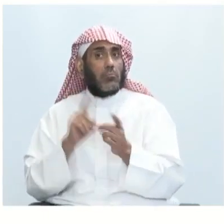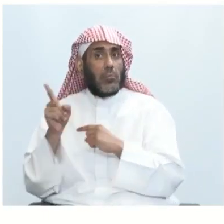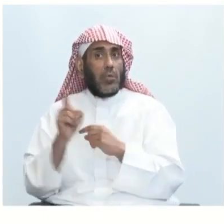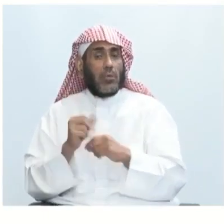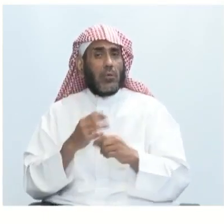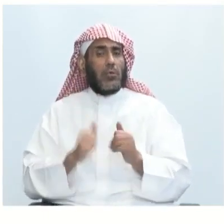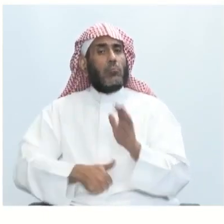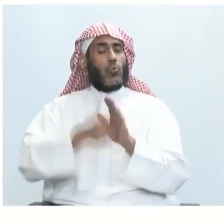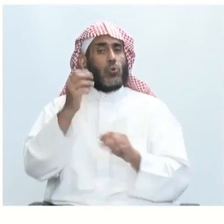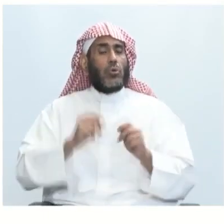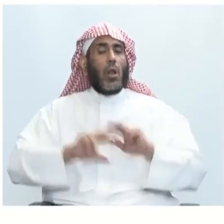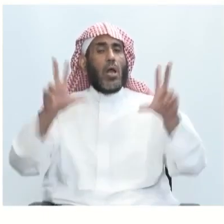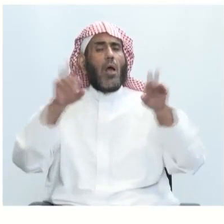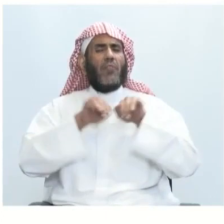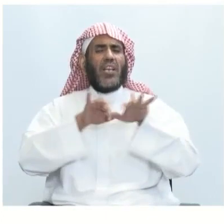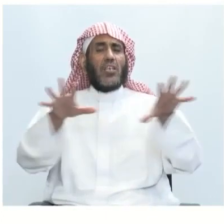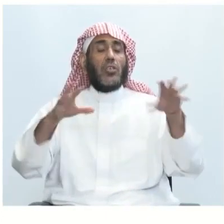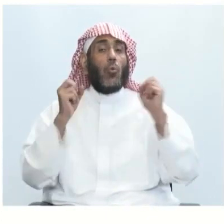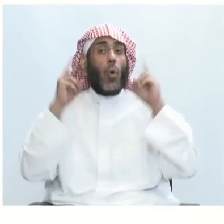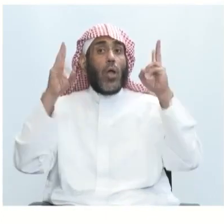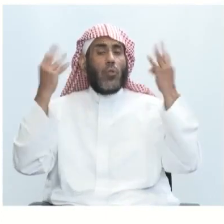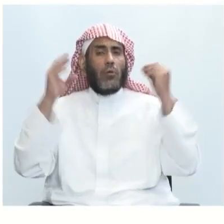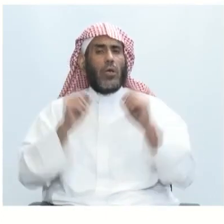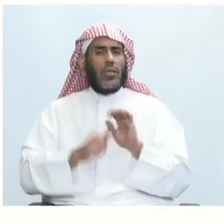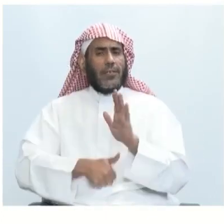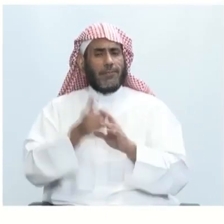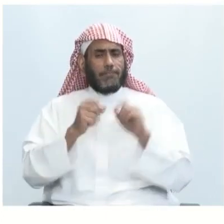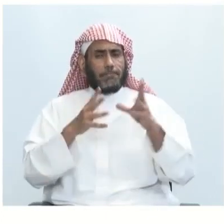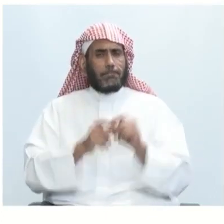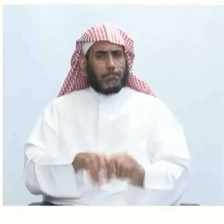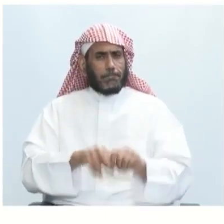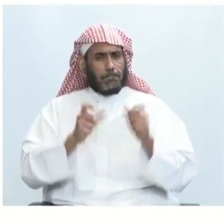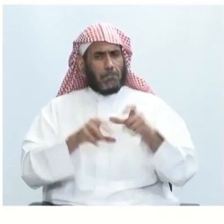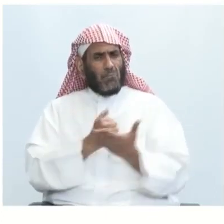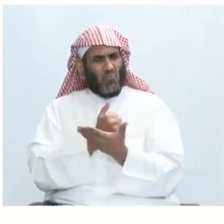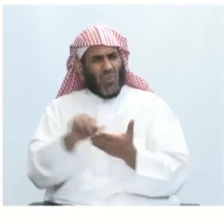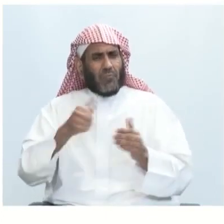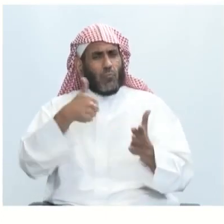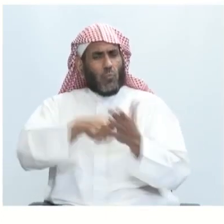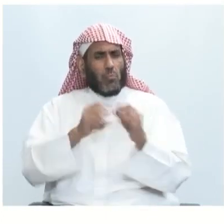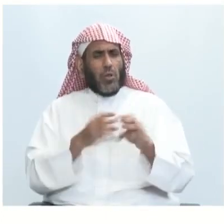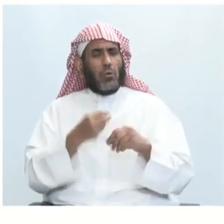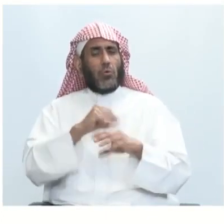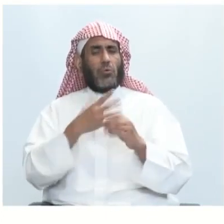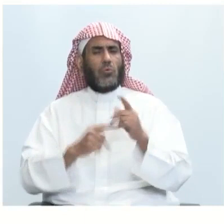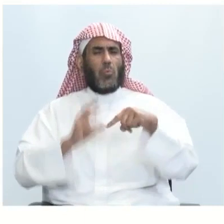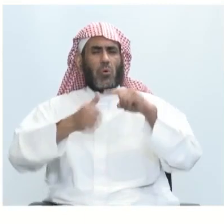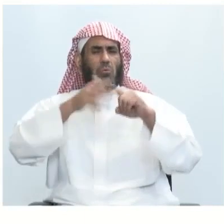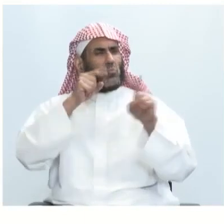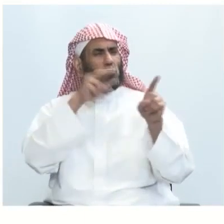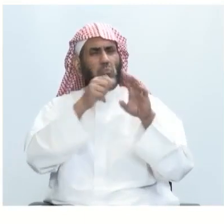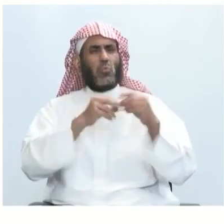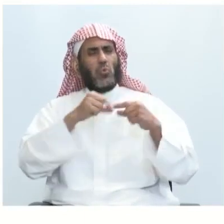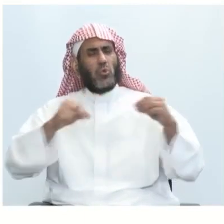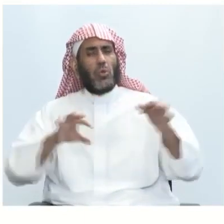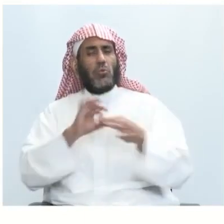تقول يسهم الاعلام في نشر الوعي والثقافه جميل ويساهم في مكافحه الاميه تقليد المشاهير في جوانبهم السلبيه والايجابيه وايضا انه